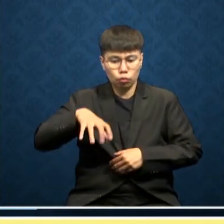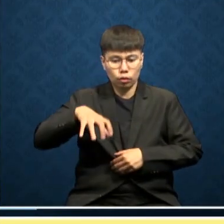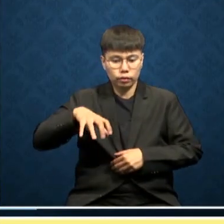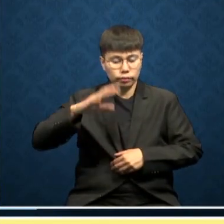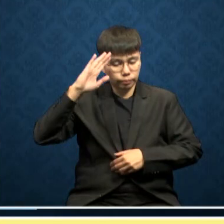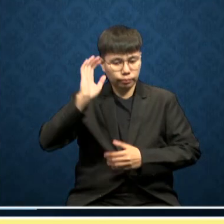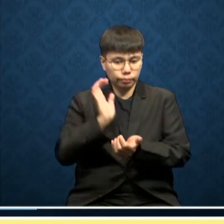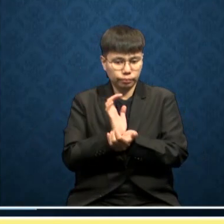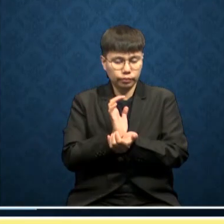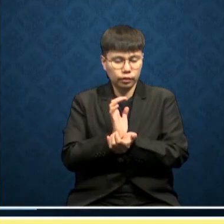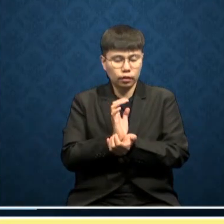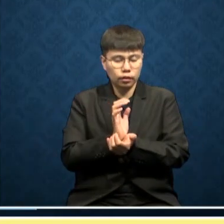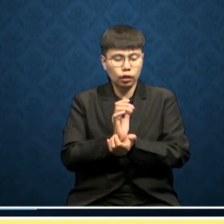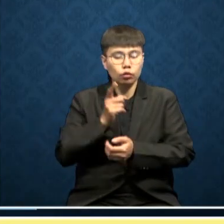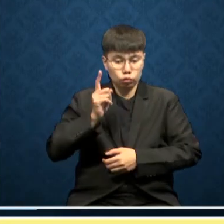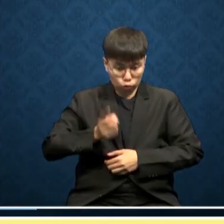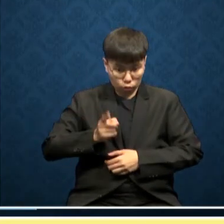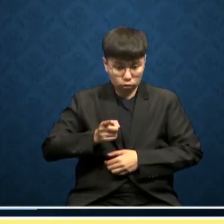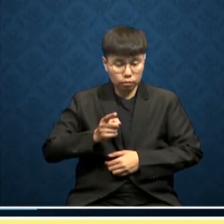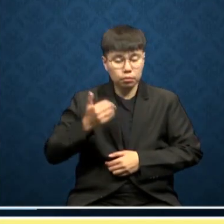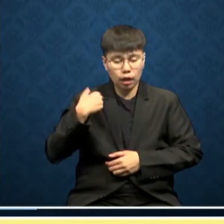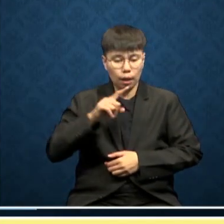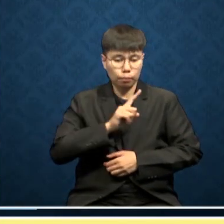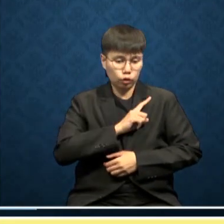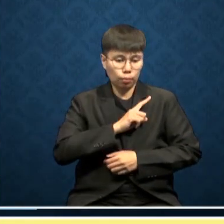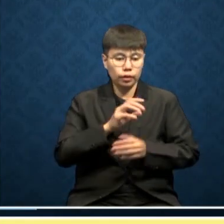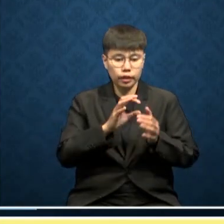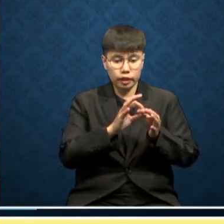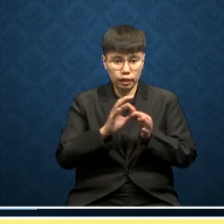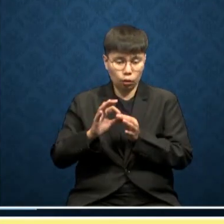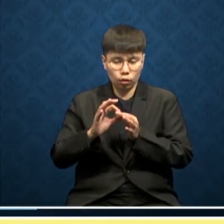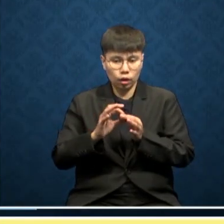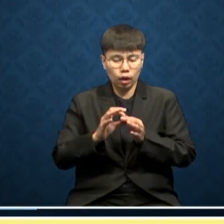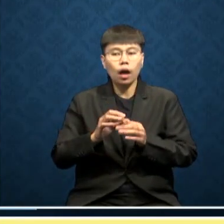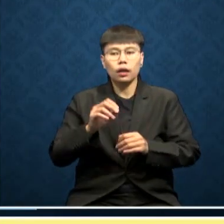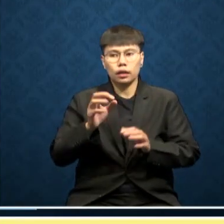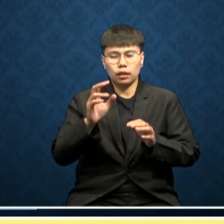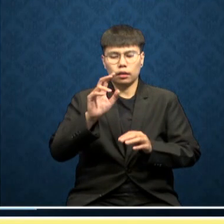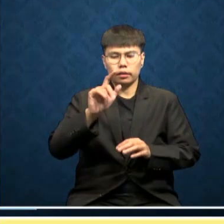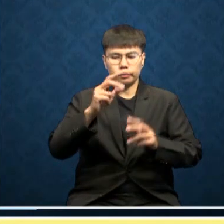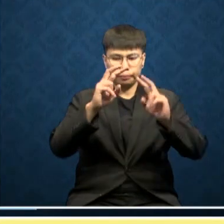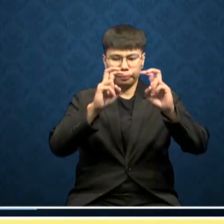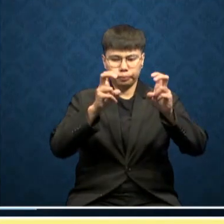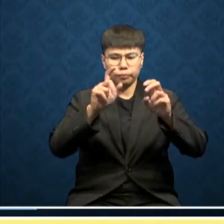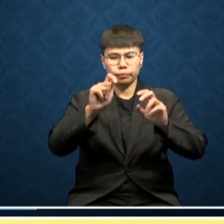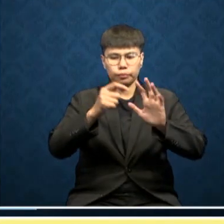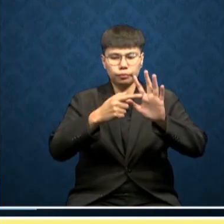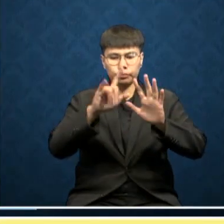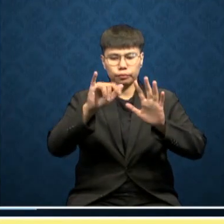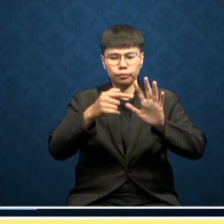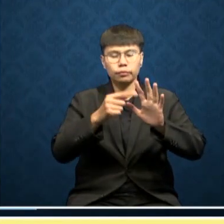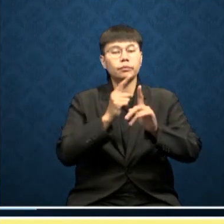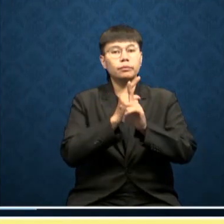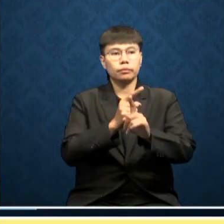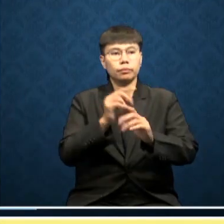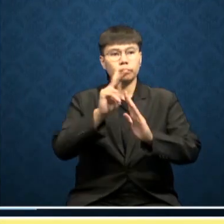ควรจะให้ตำรวจสถานีเนี่ยได้รับผิดชอบเกี่ยวกับคดีอาญานะครับตามประมวลกฎหมายอาญาเท่านั้นแต่